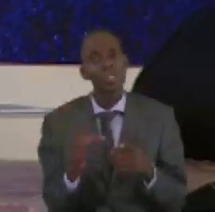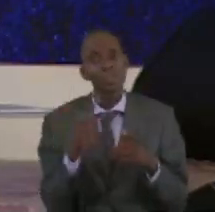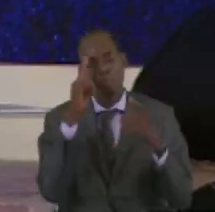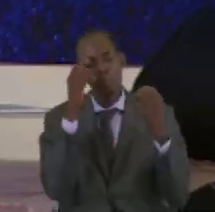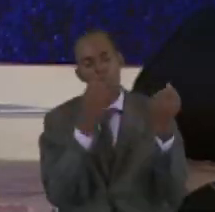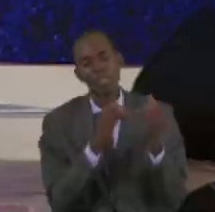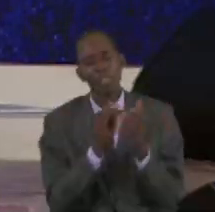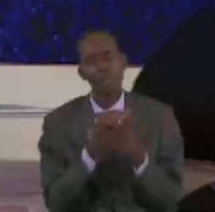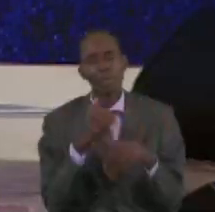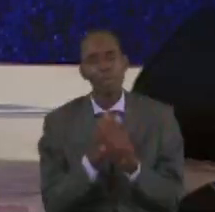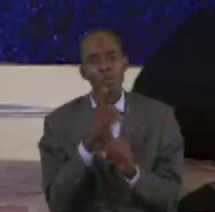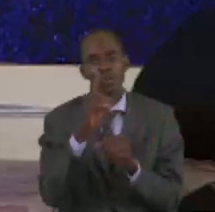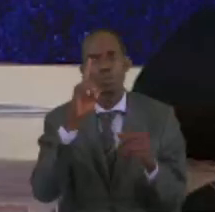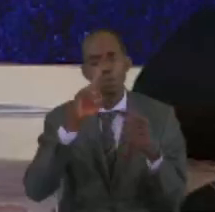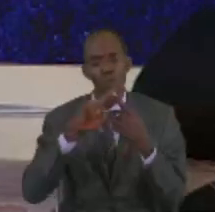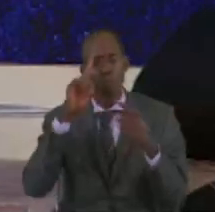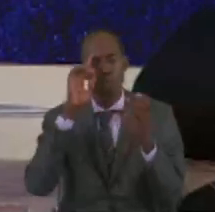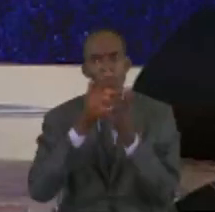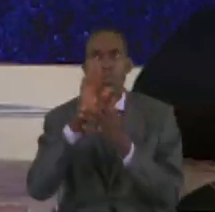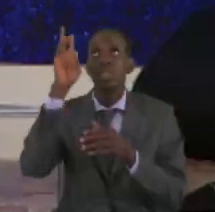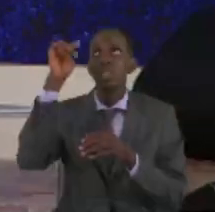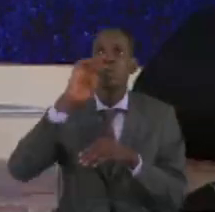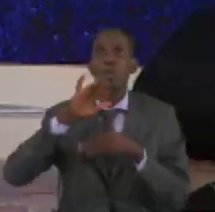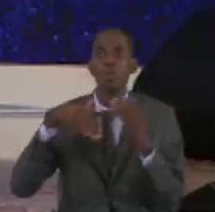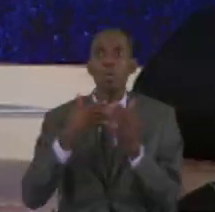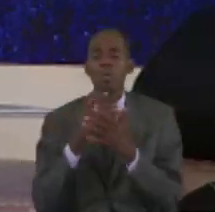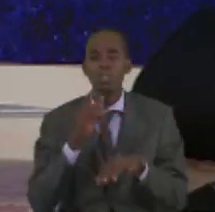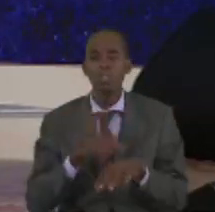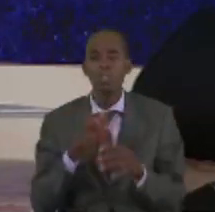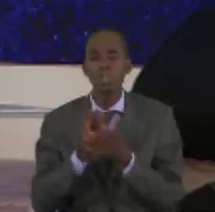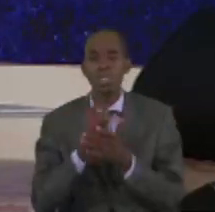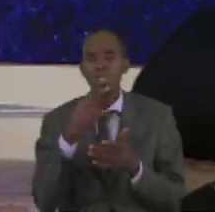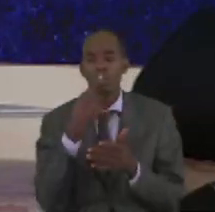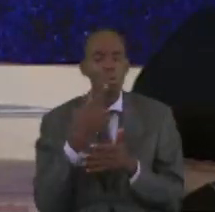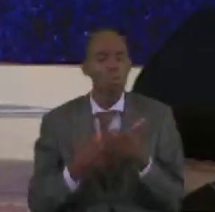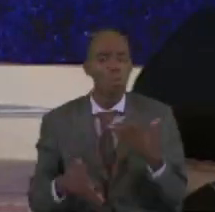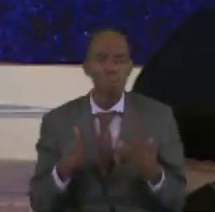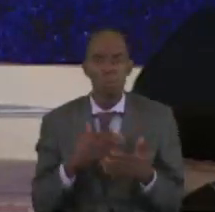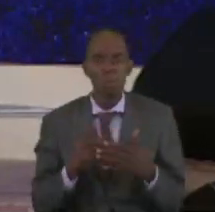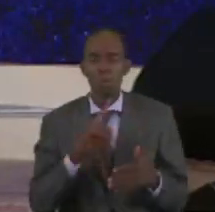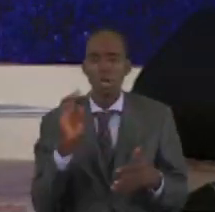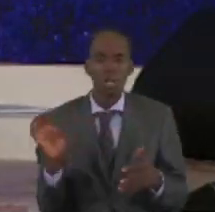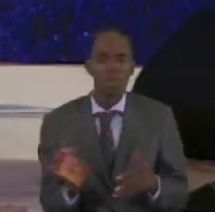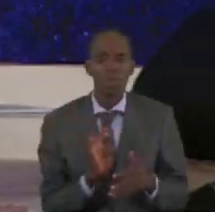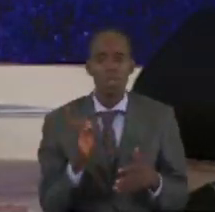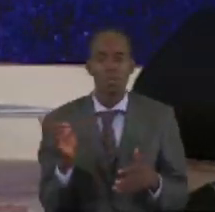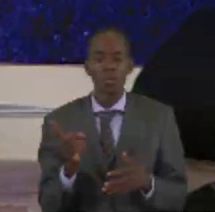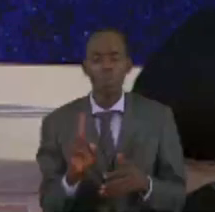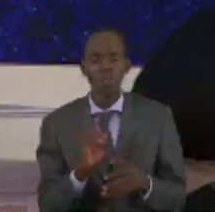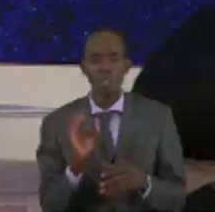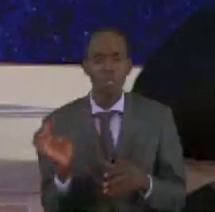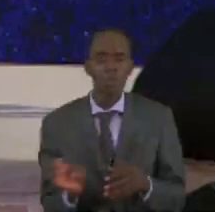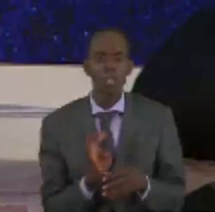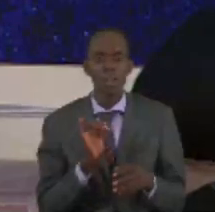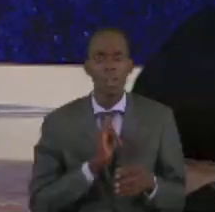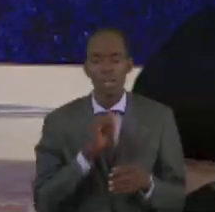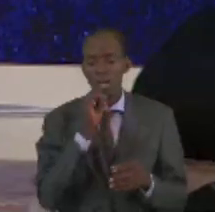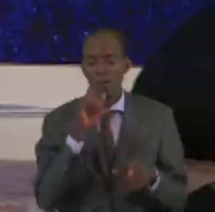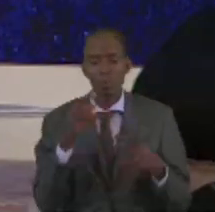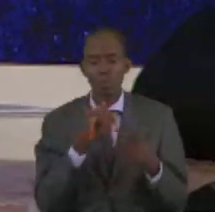qui vous fait avoir la confiance en Dieu à tout moment, qui vous fait dire que quel que soit ou que ce soit le lieu, je vais